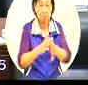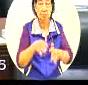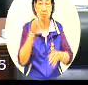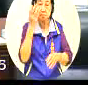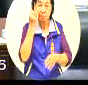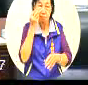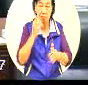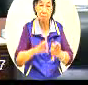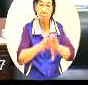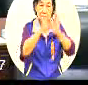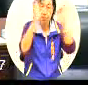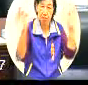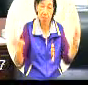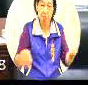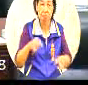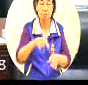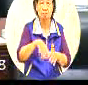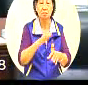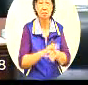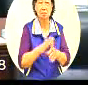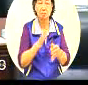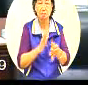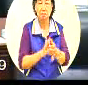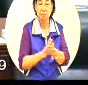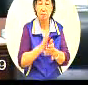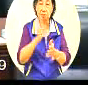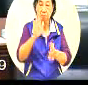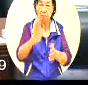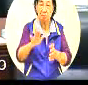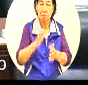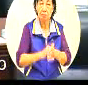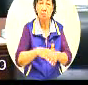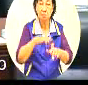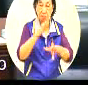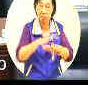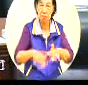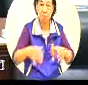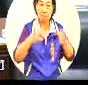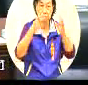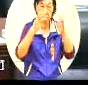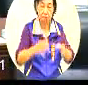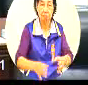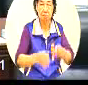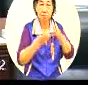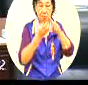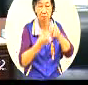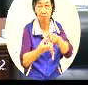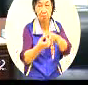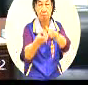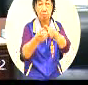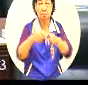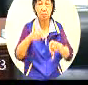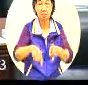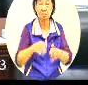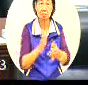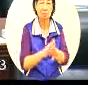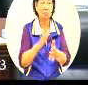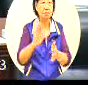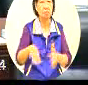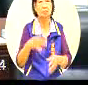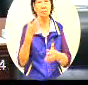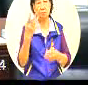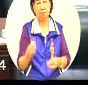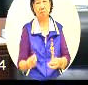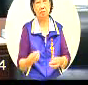车会来新建，但是不久之后又听说这个案子没有任何的进度。那如果